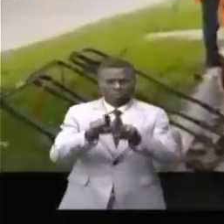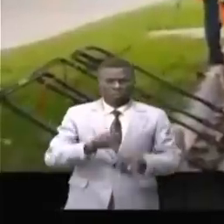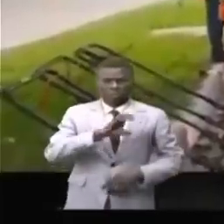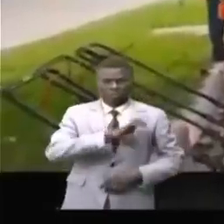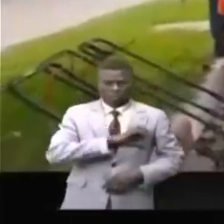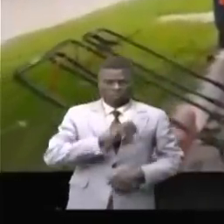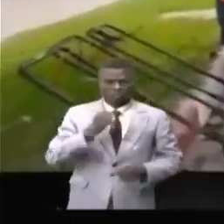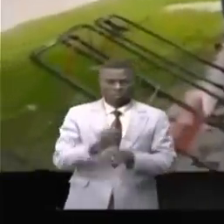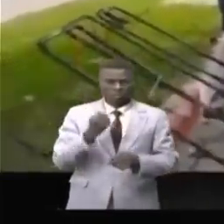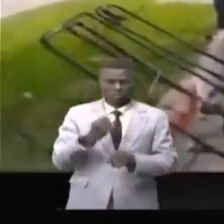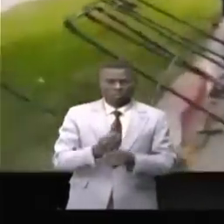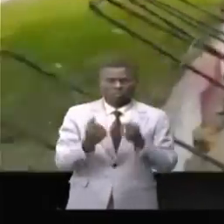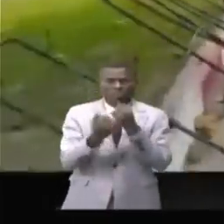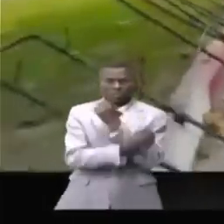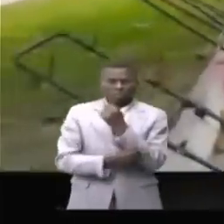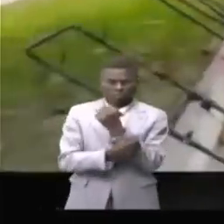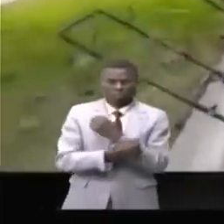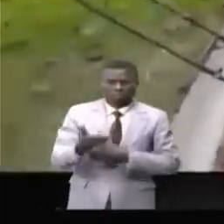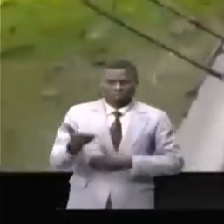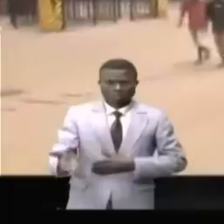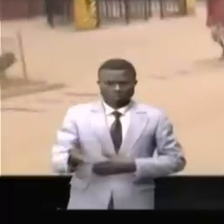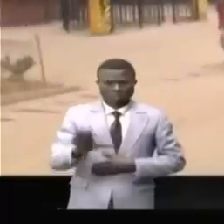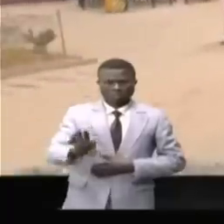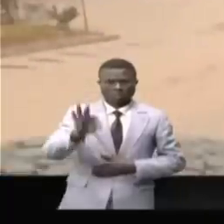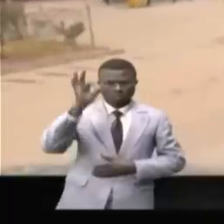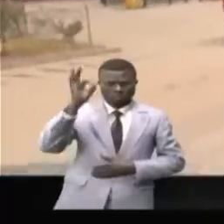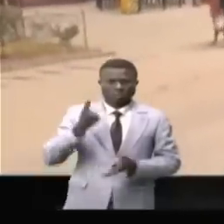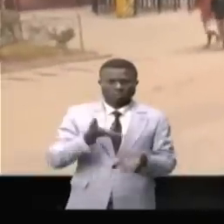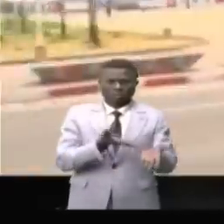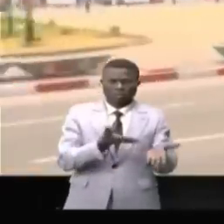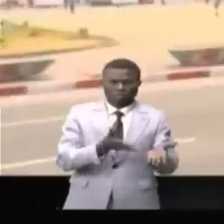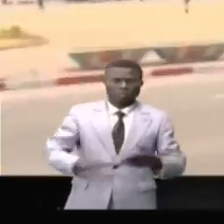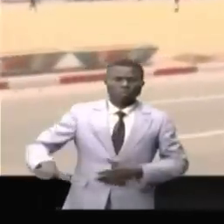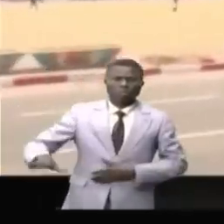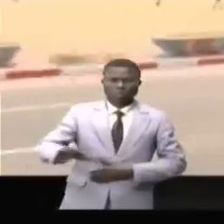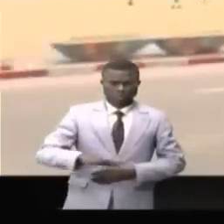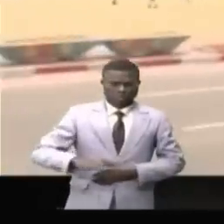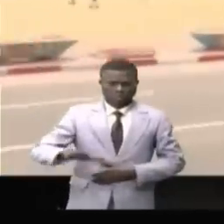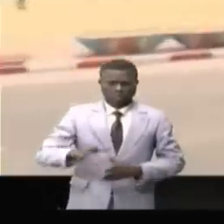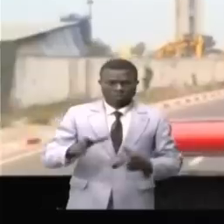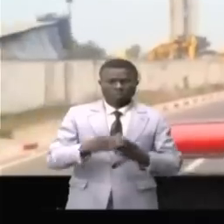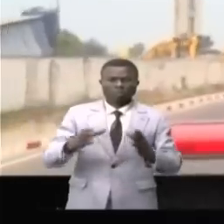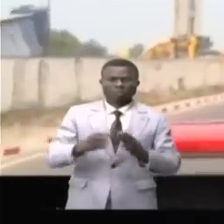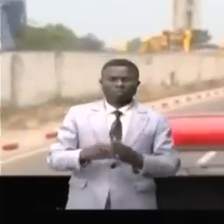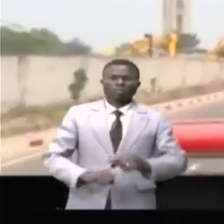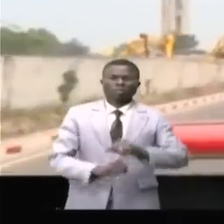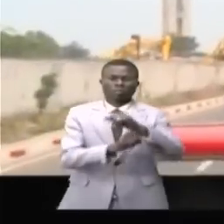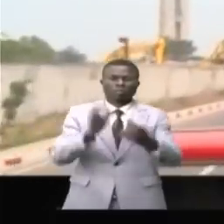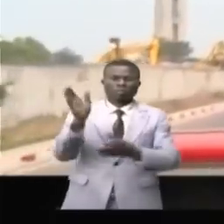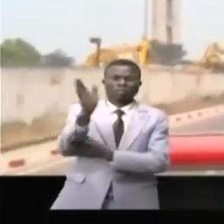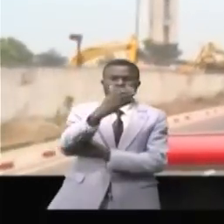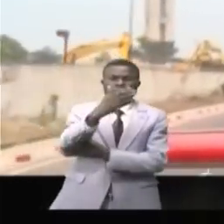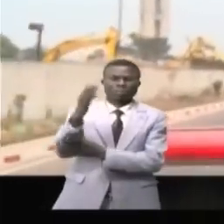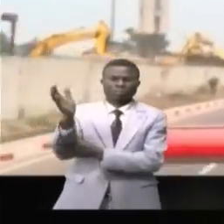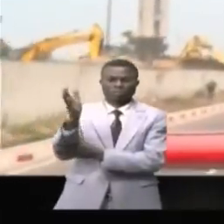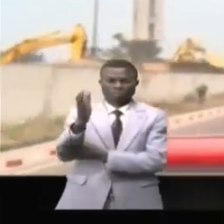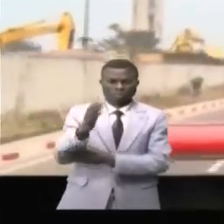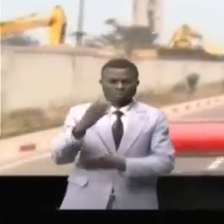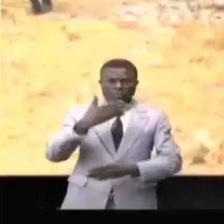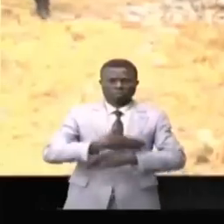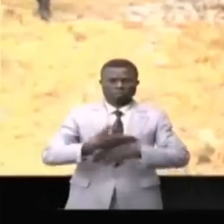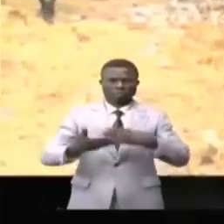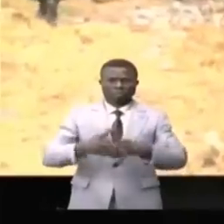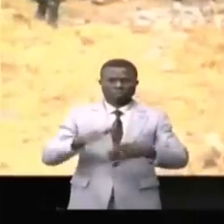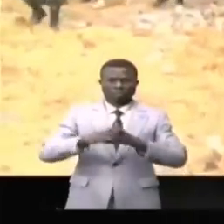faisant partie de ces corps d'État qui ont choisi de servir la République sous les drapeaux. Pour preuve, la réhabilitation des différents